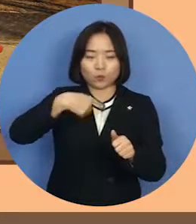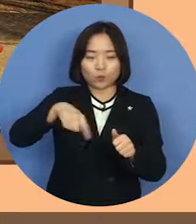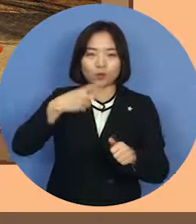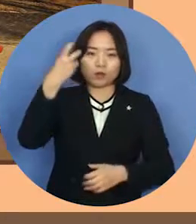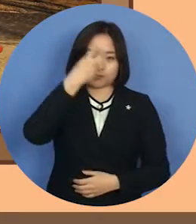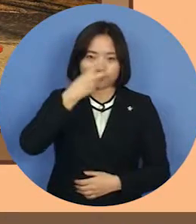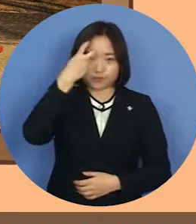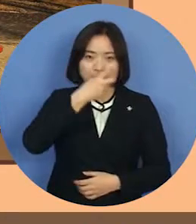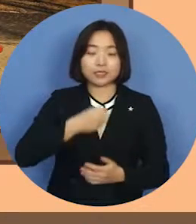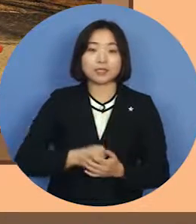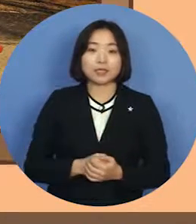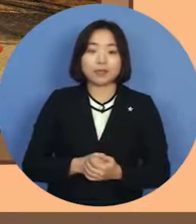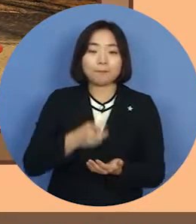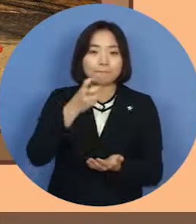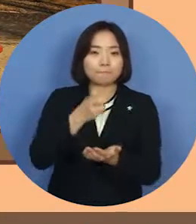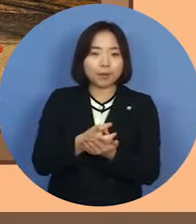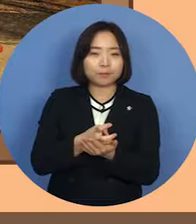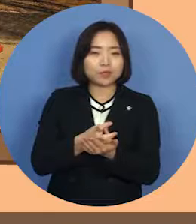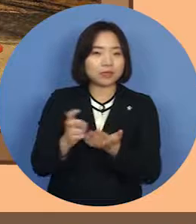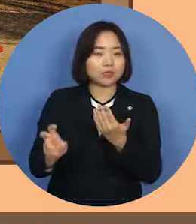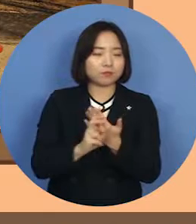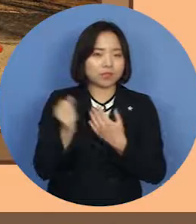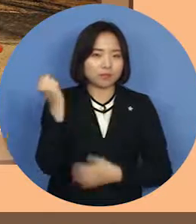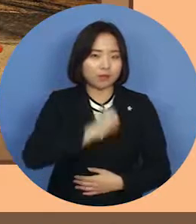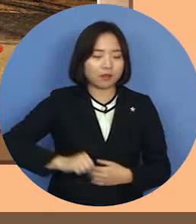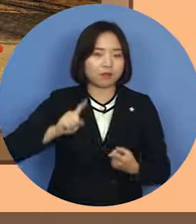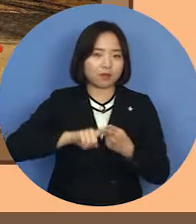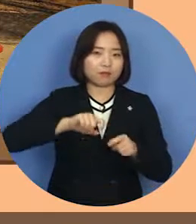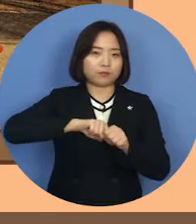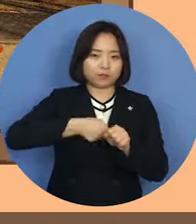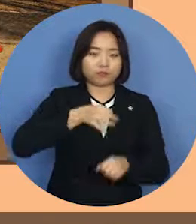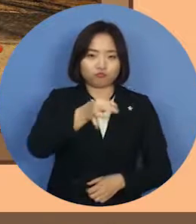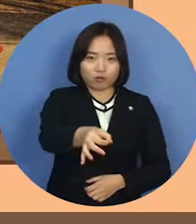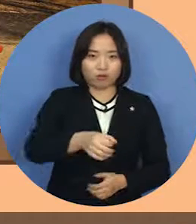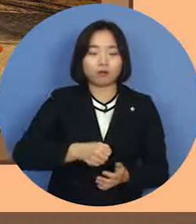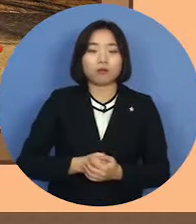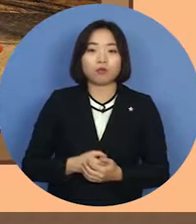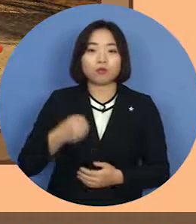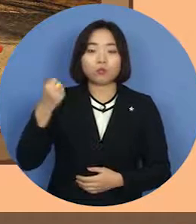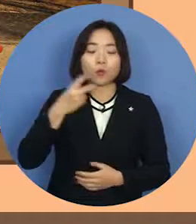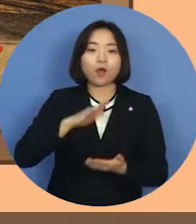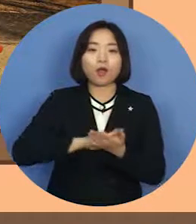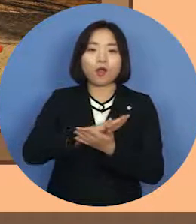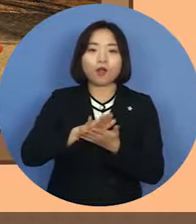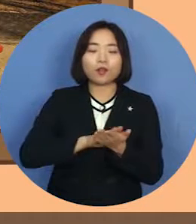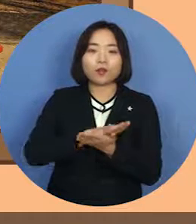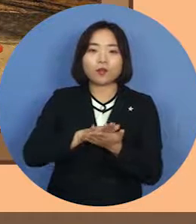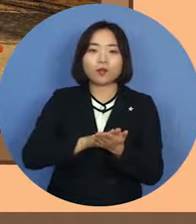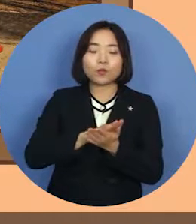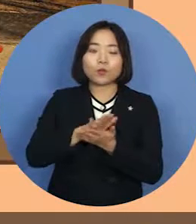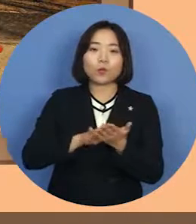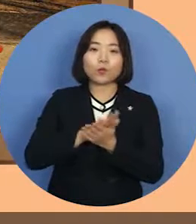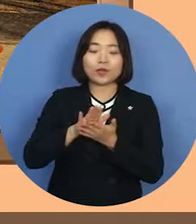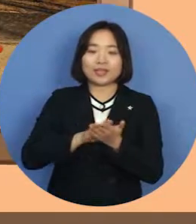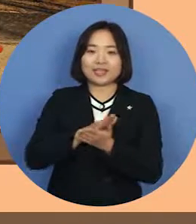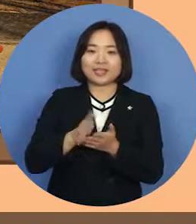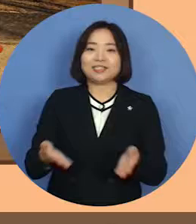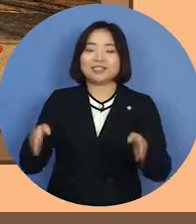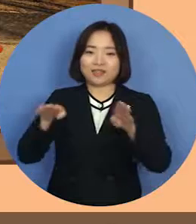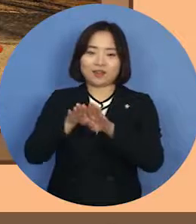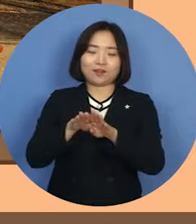실시, 안전관리를 위한 법적 의무 위반의 과태료 부과, 어린이 놀이시설 책임관리 부서